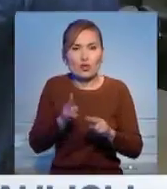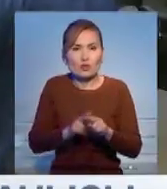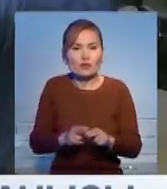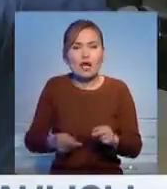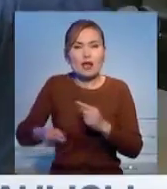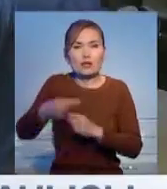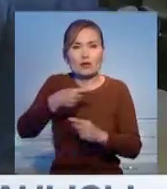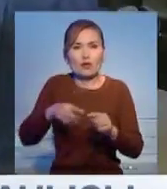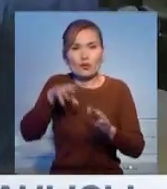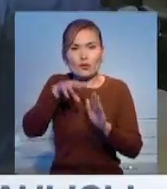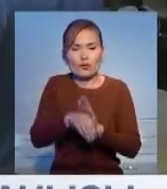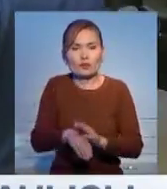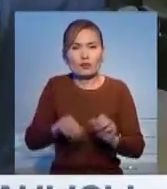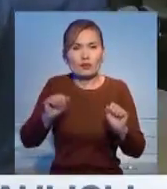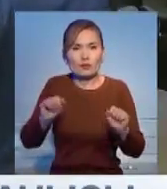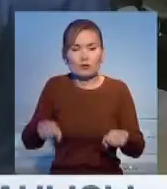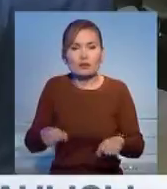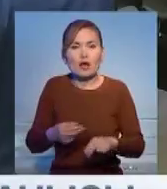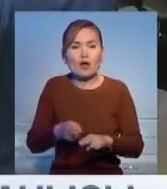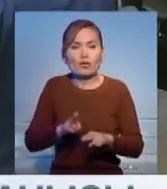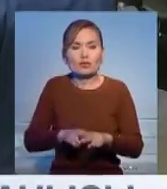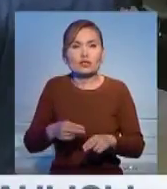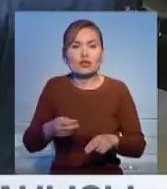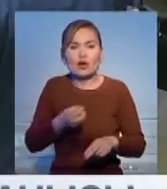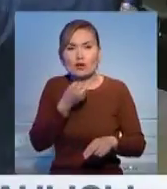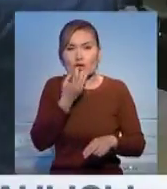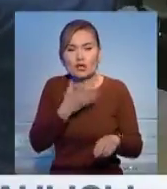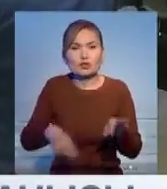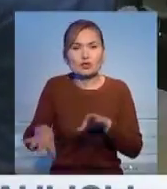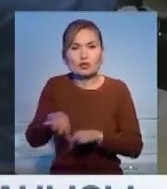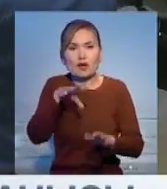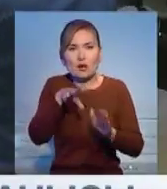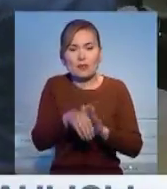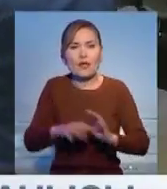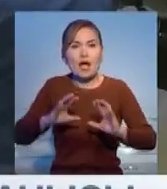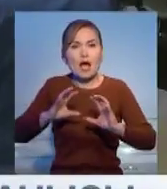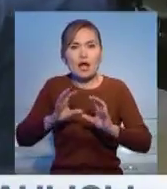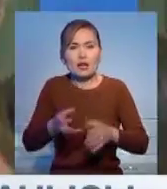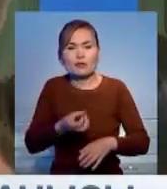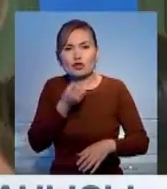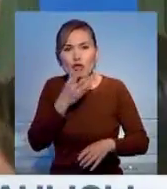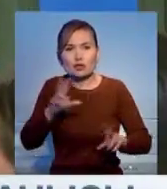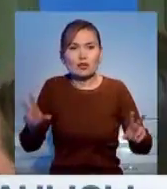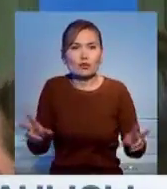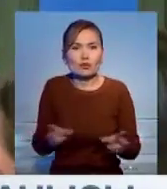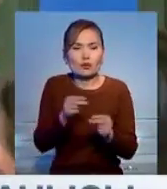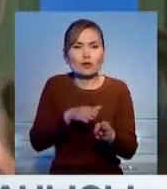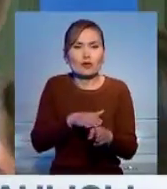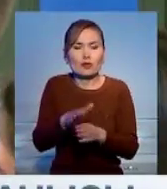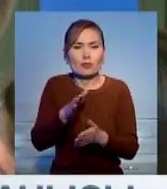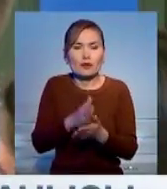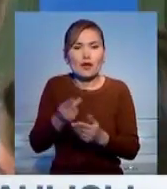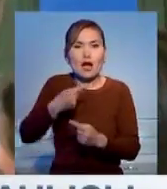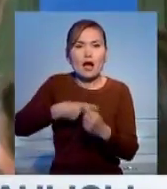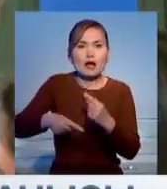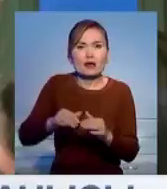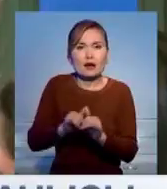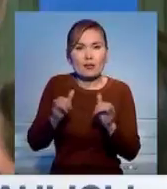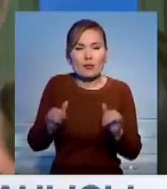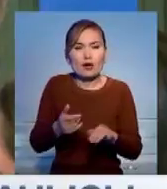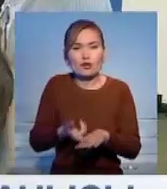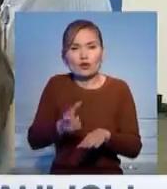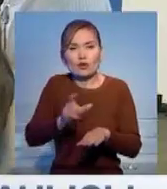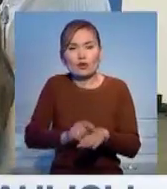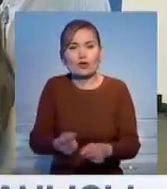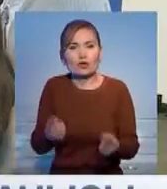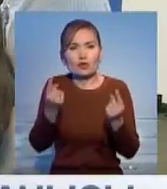болады. Біздің елге ұсынылған стартап жобалардың көбі әлемде нәтижелі жүзеге асып жатыр. Республикада коммерциялану реакторы да бар.